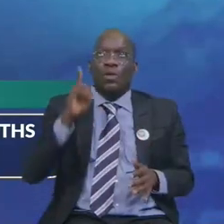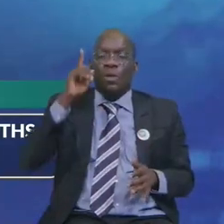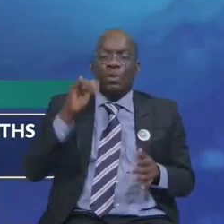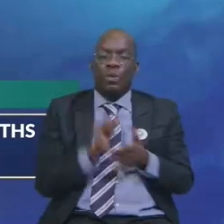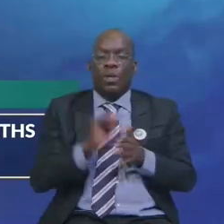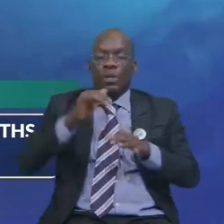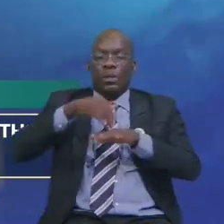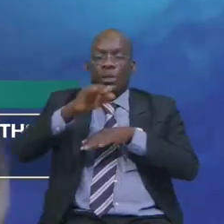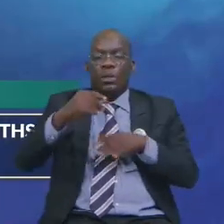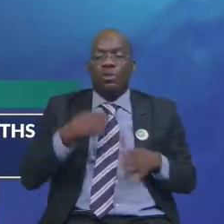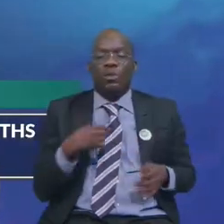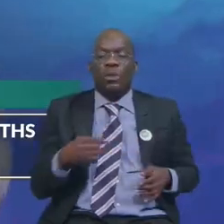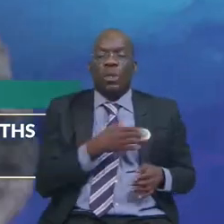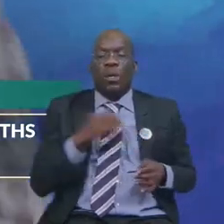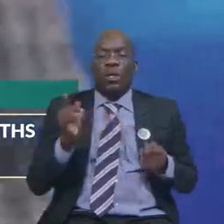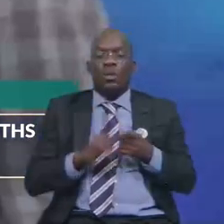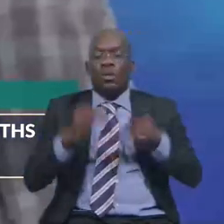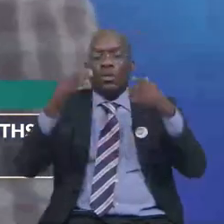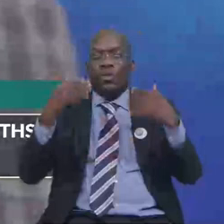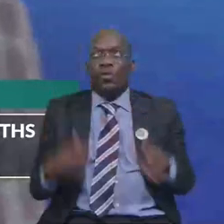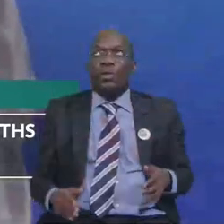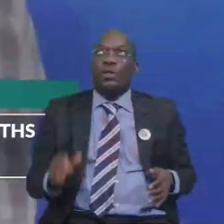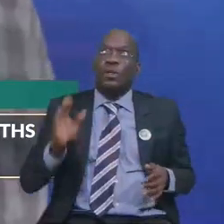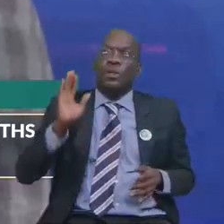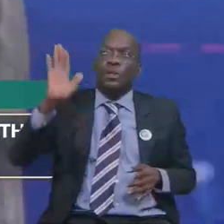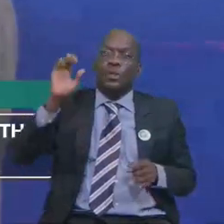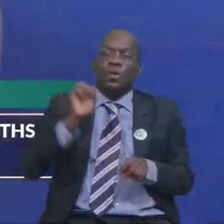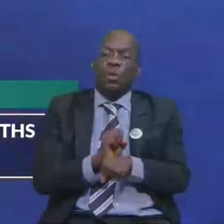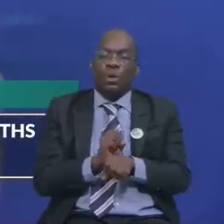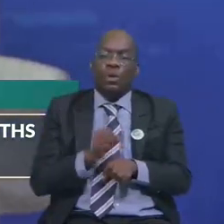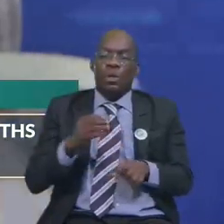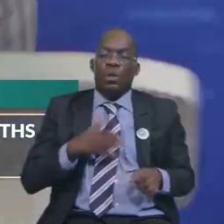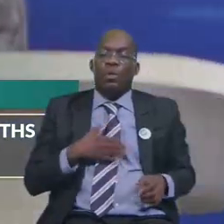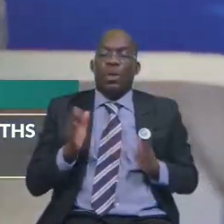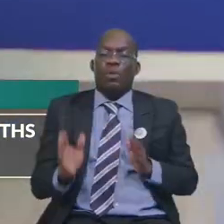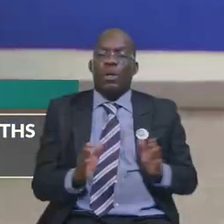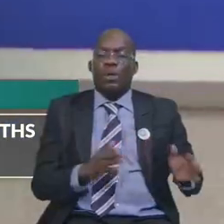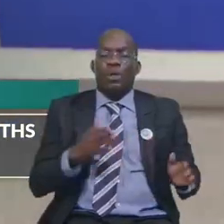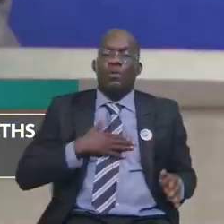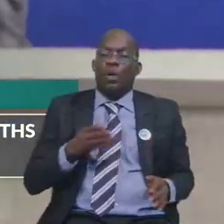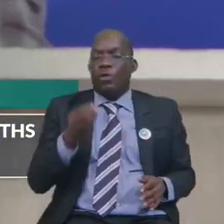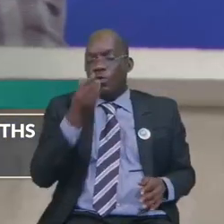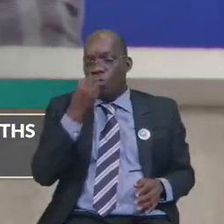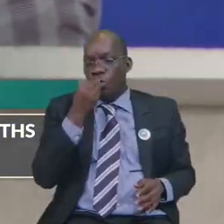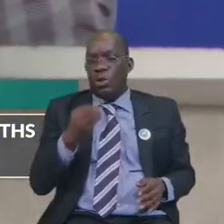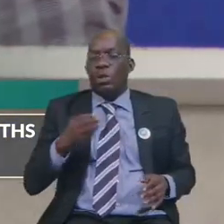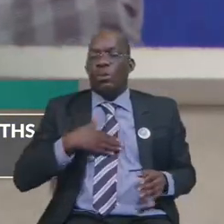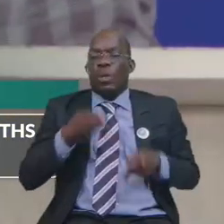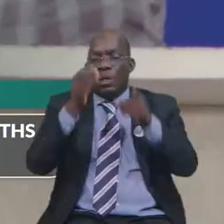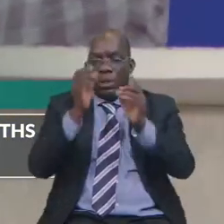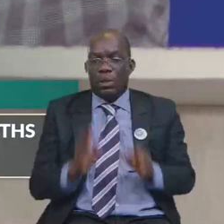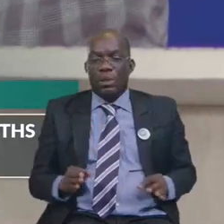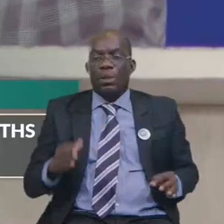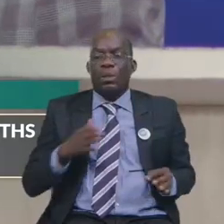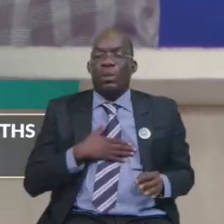son œuvre ma volonté mon plan ma décision mon